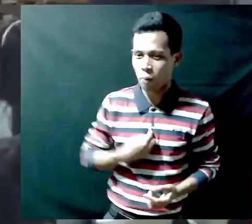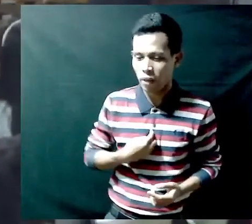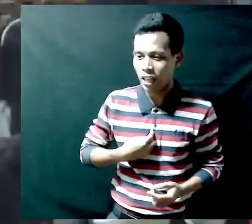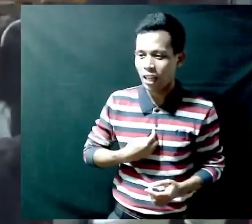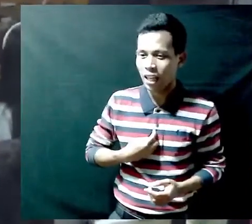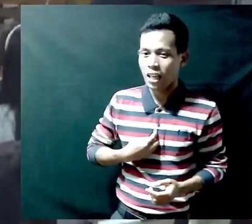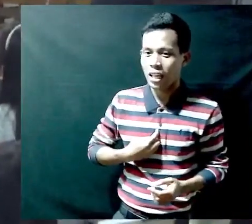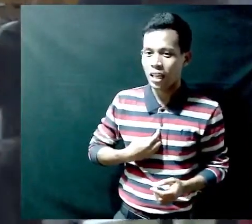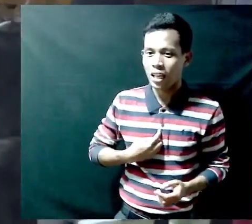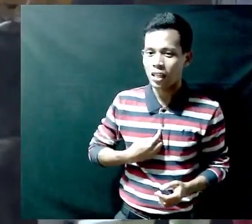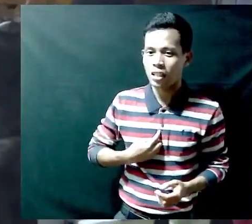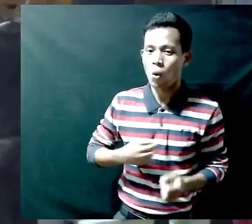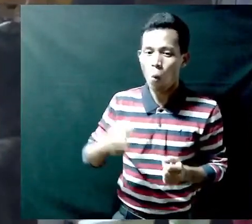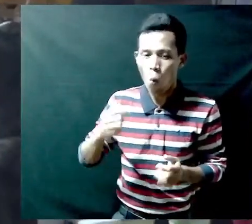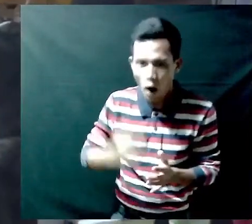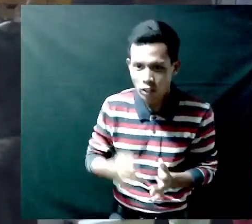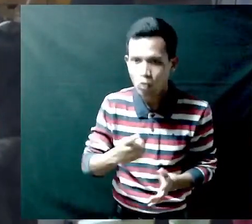with me.